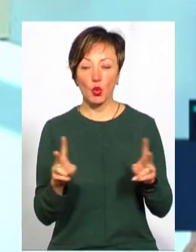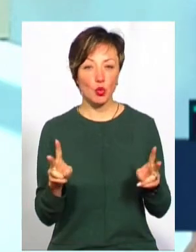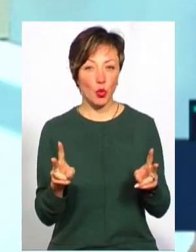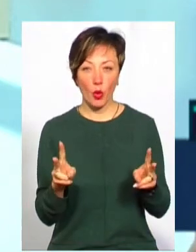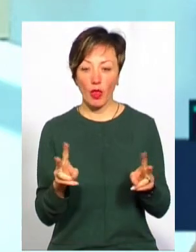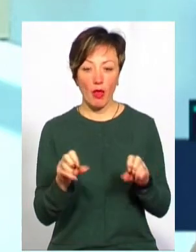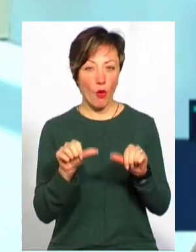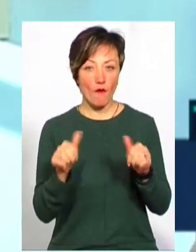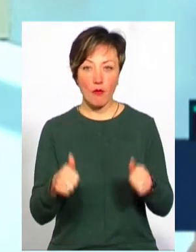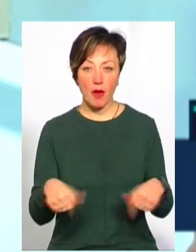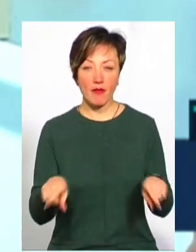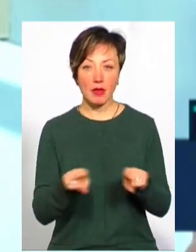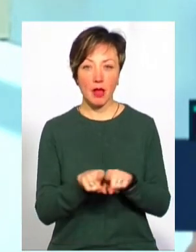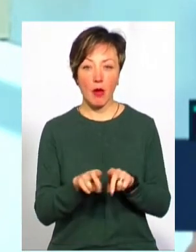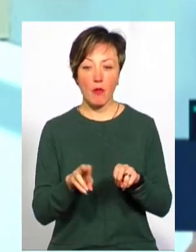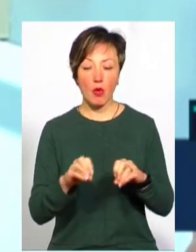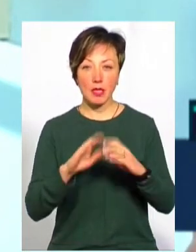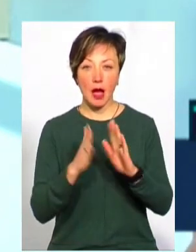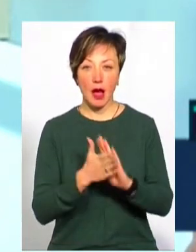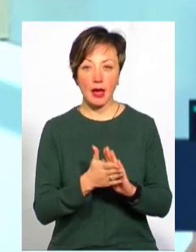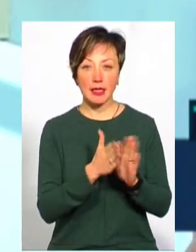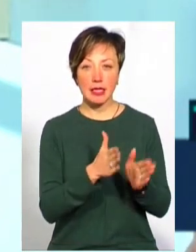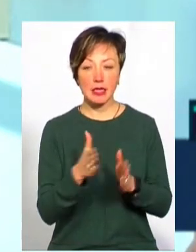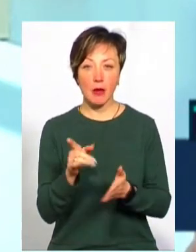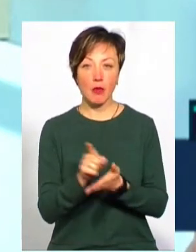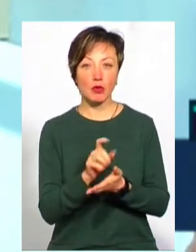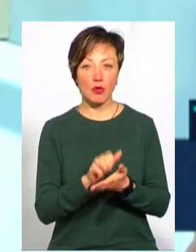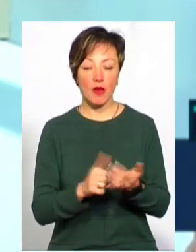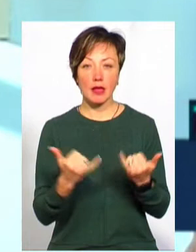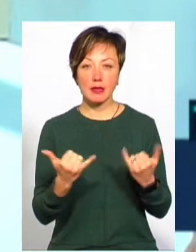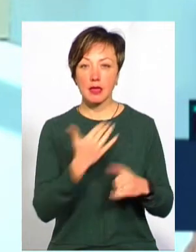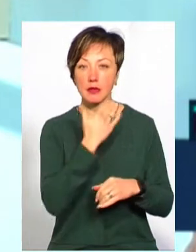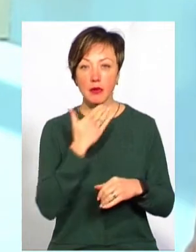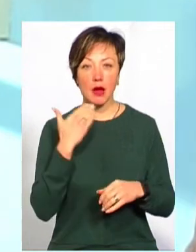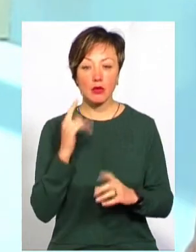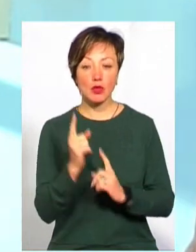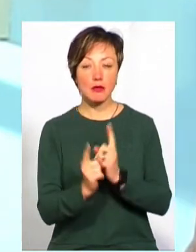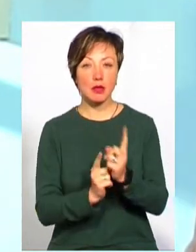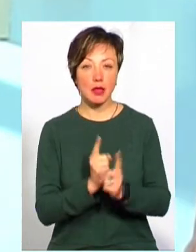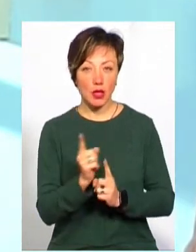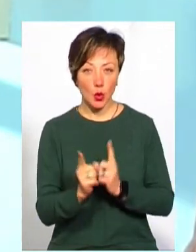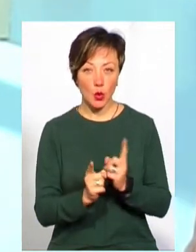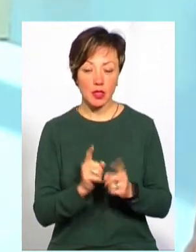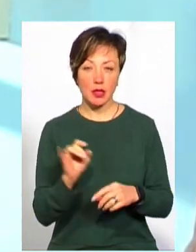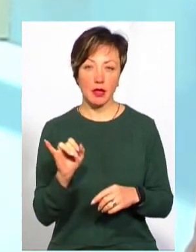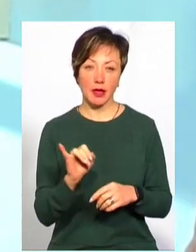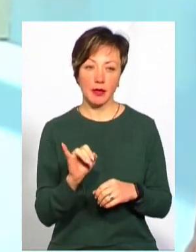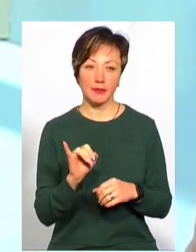власне, не оформляв так, як по загальній системі оподаткування. Зараз багато чого змінилося.